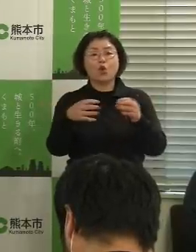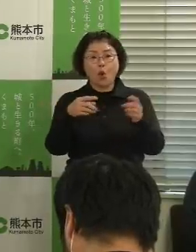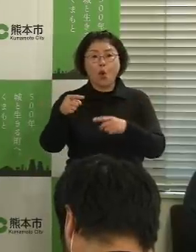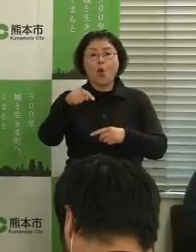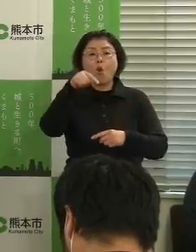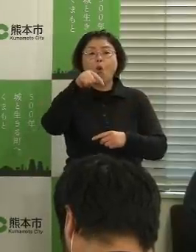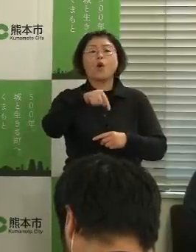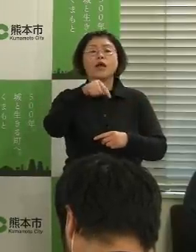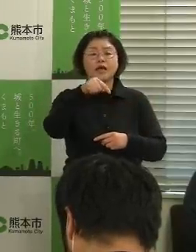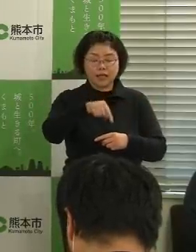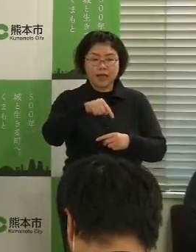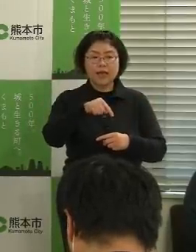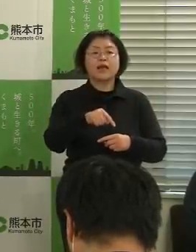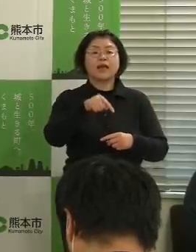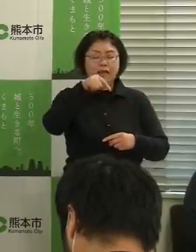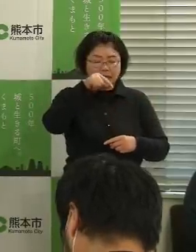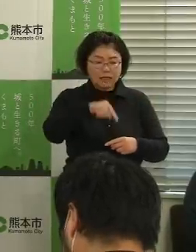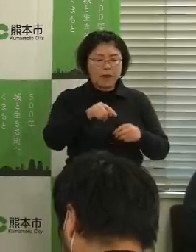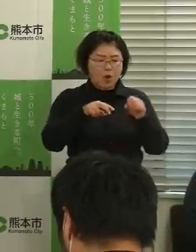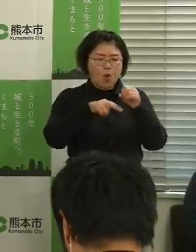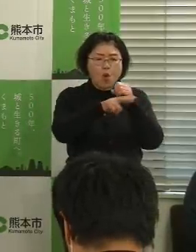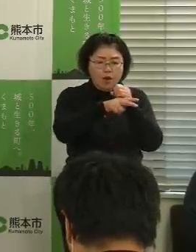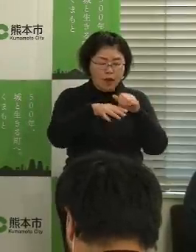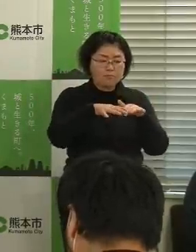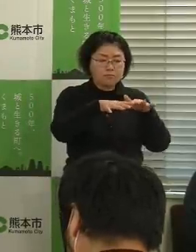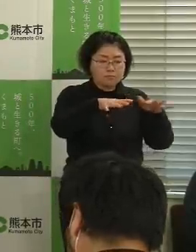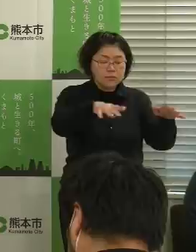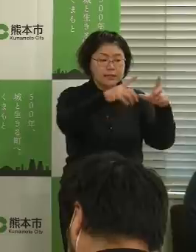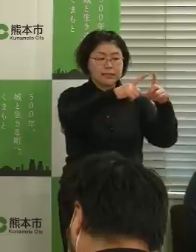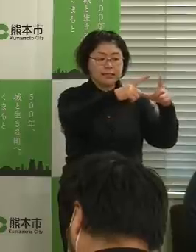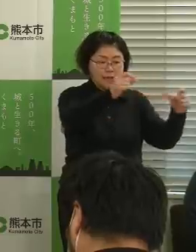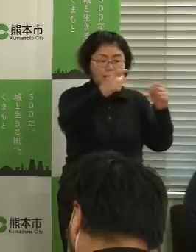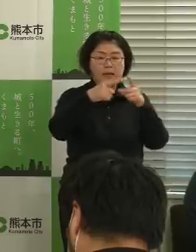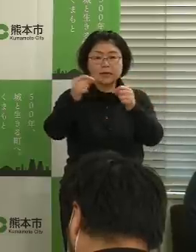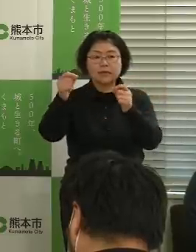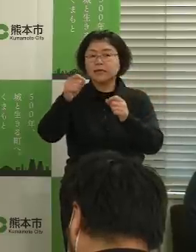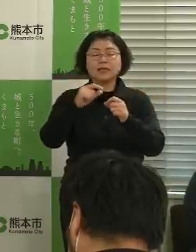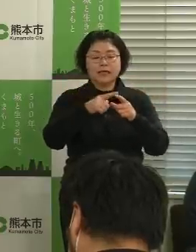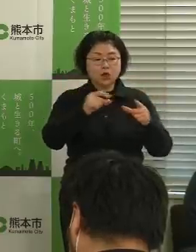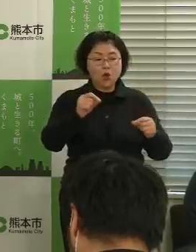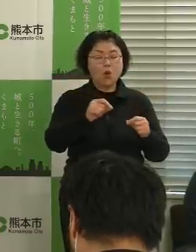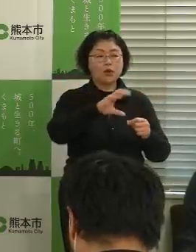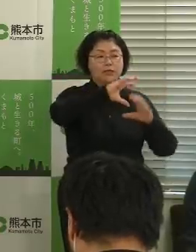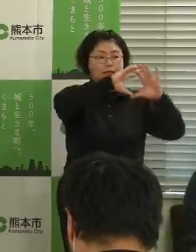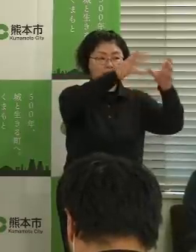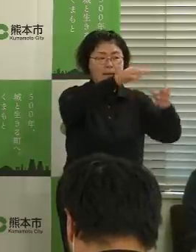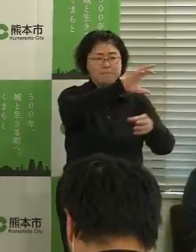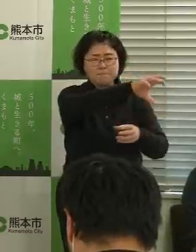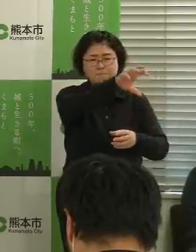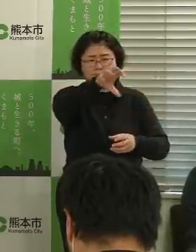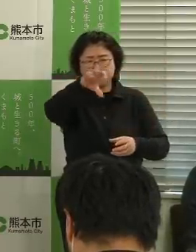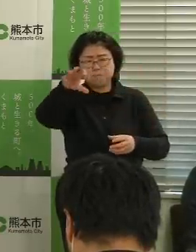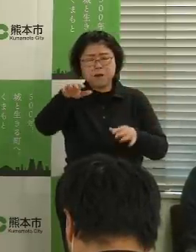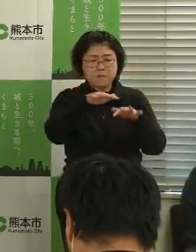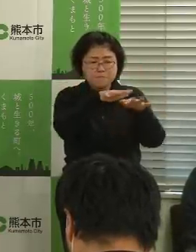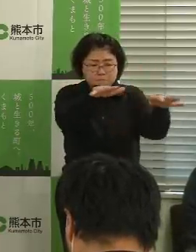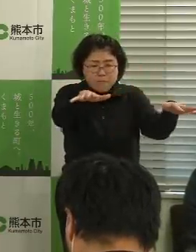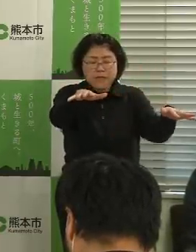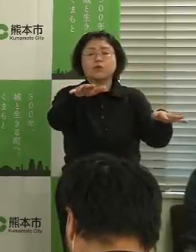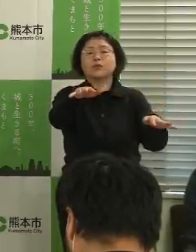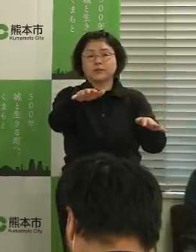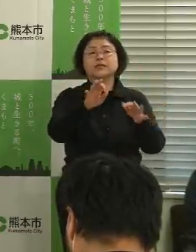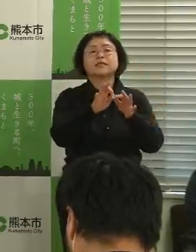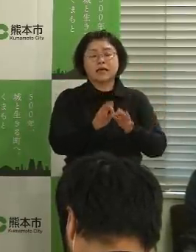型コロナウイルス感染症が世界的に感染拡大を続けておりまして、我が国においても感染者数